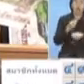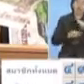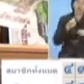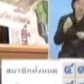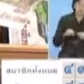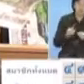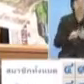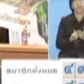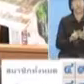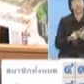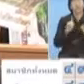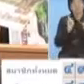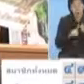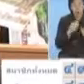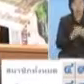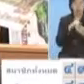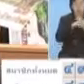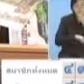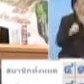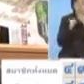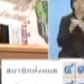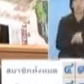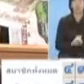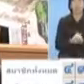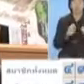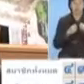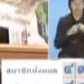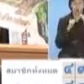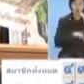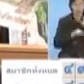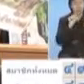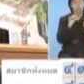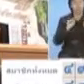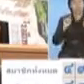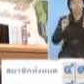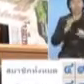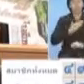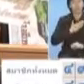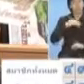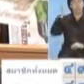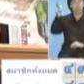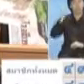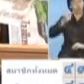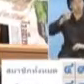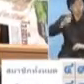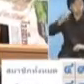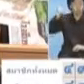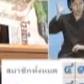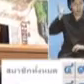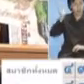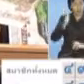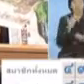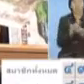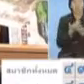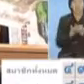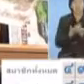อันที่2ส่วนที่ขายได้ก็โกงกันเยอะสัดส่วนในการโกงก็แทบจะ1ต่อ1อ่ะเราจะให้ผมไม่พูดได้ไงท่านประธานการที่ได้เงินม